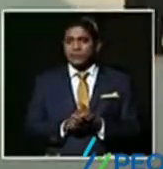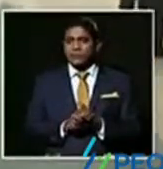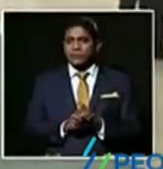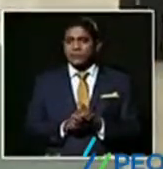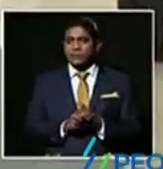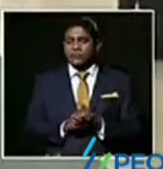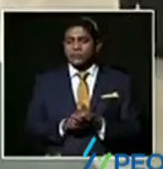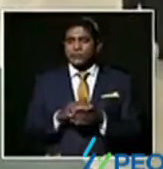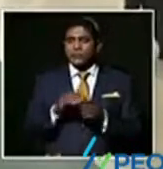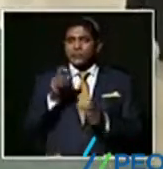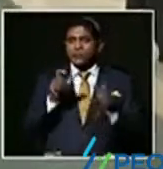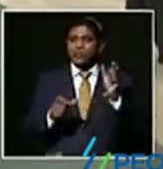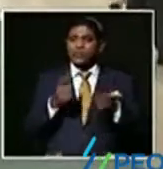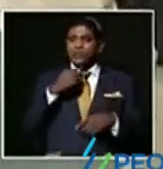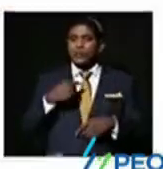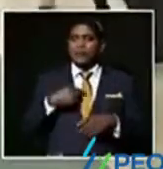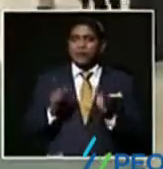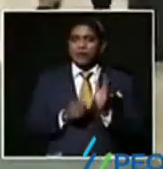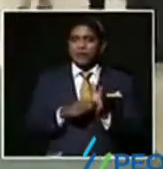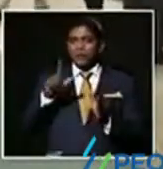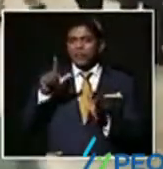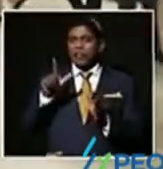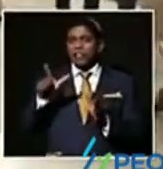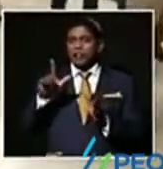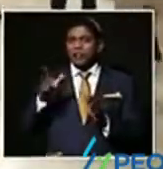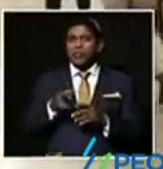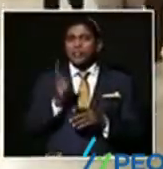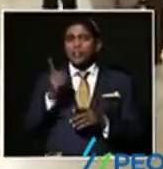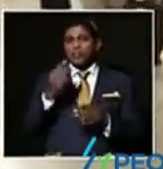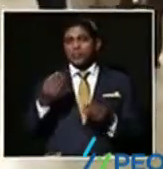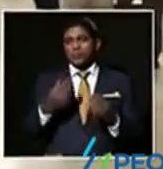නැතුව මම 175ක් දඩ ගහලා තමයි එළියට ආවේ.